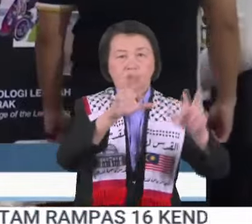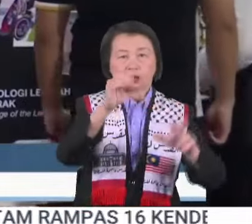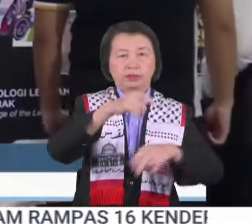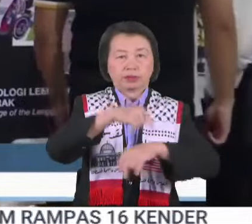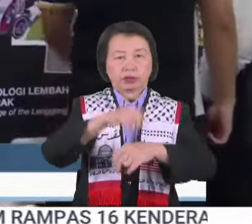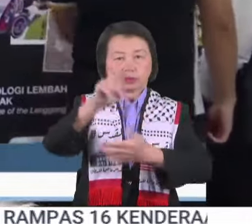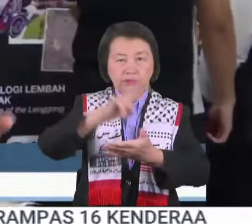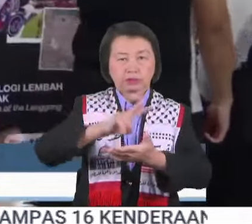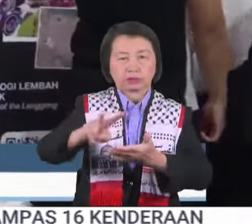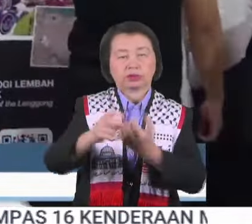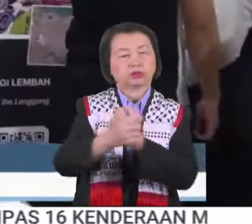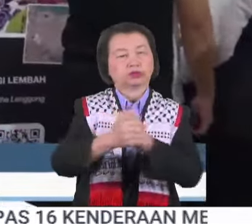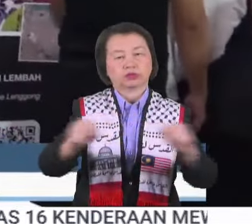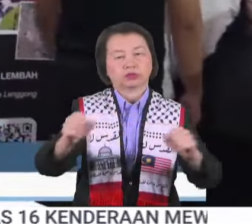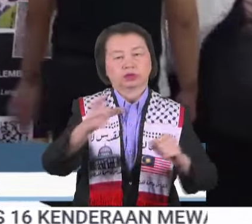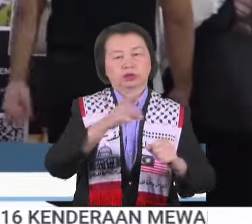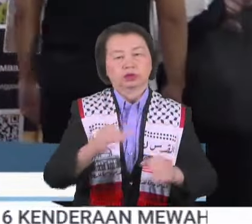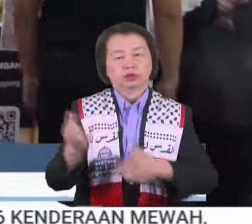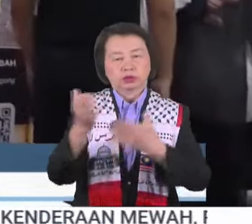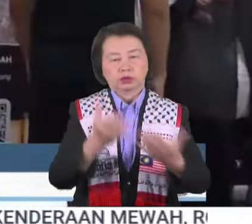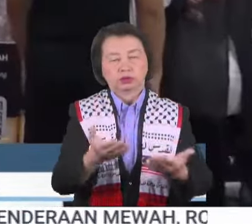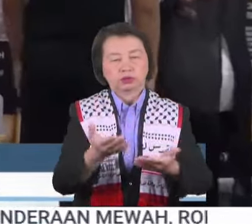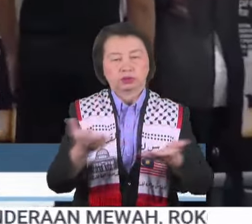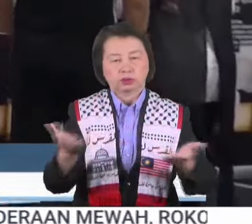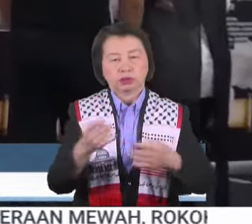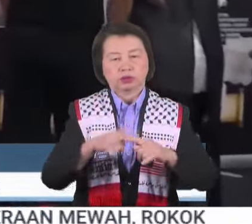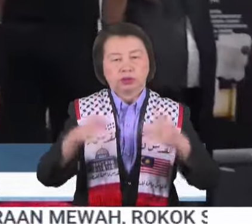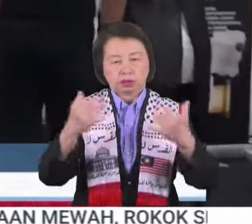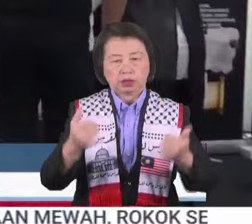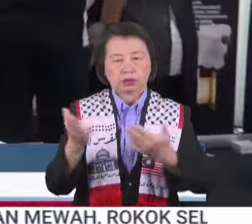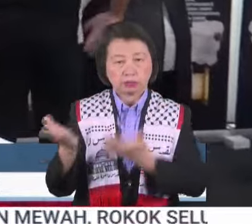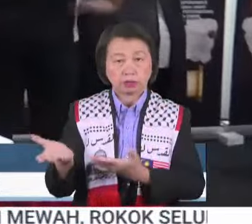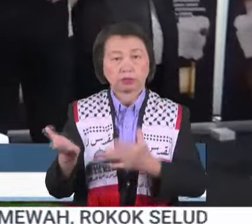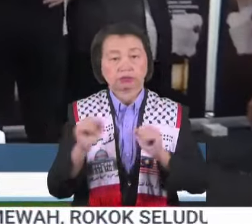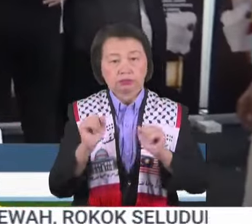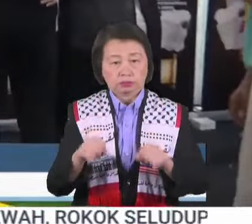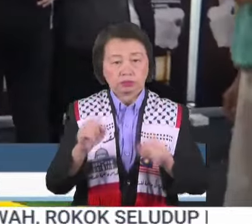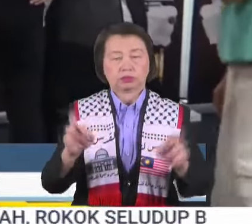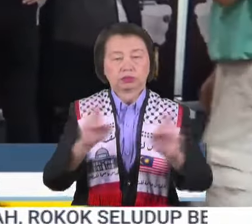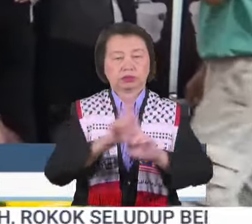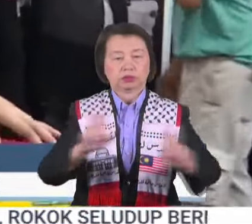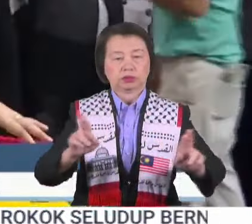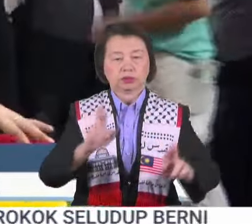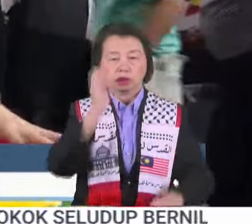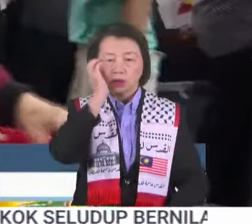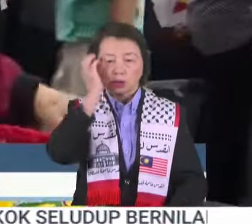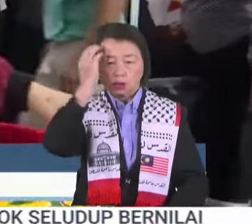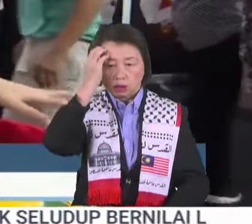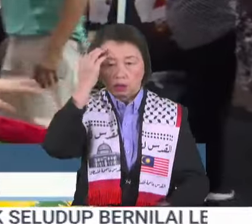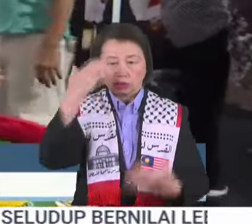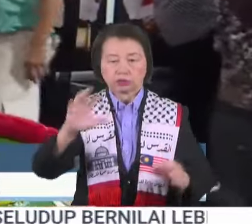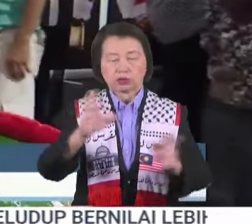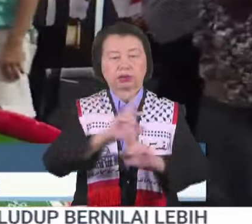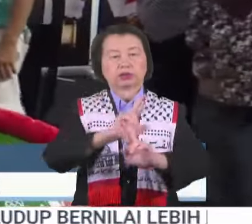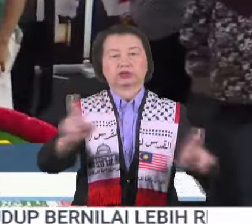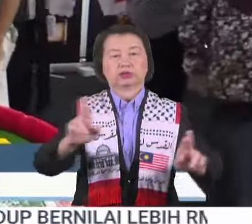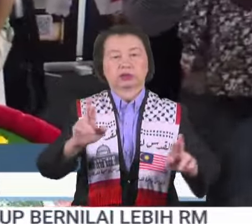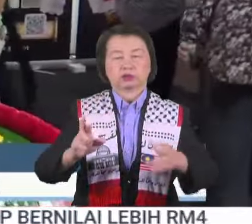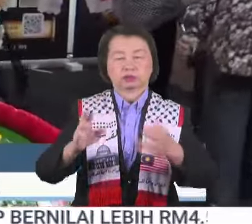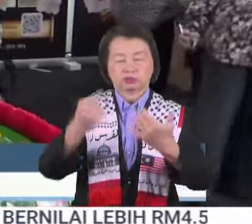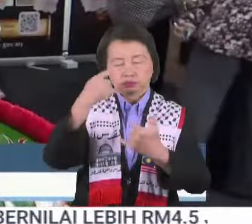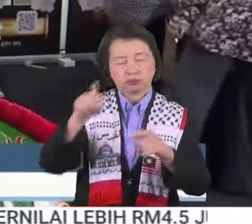minggu untuk menyiapkan model kepala singa sahaja. Namun kini beliau mampu menyiapkan kepala singa yang sudah siap